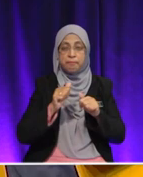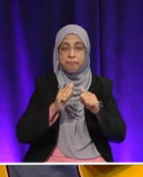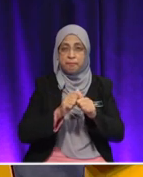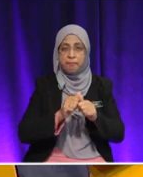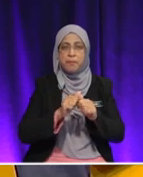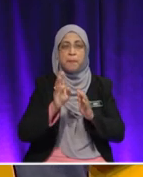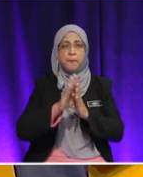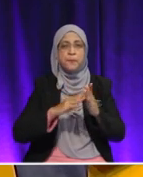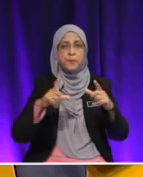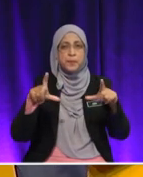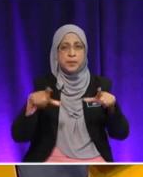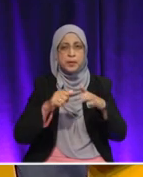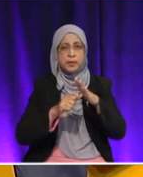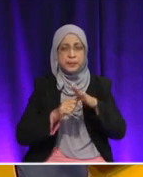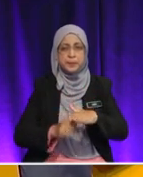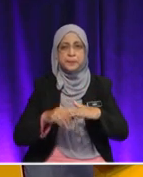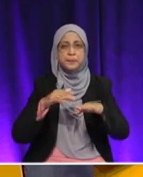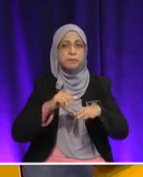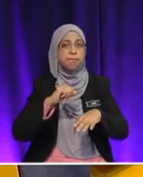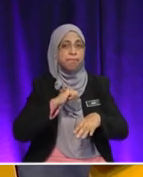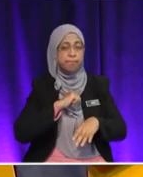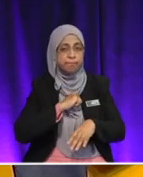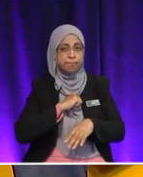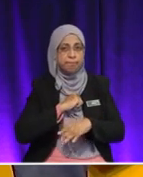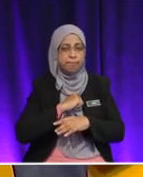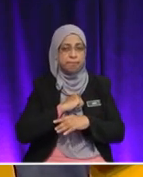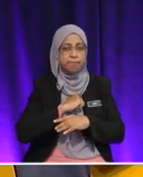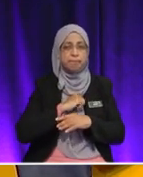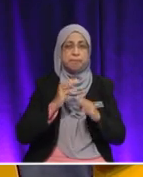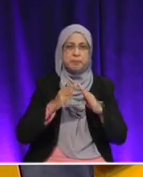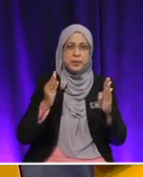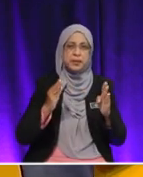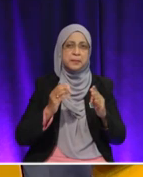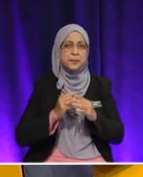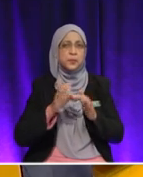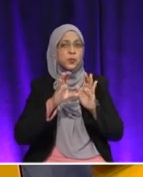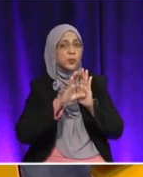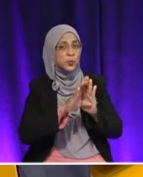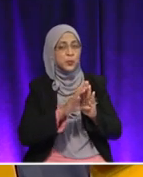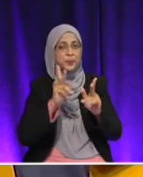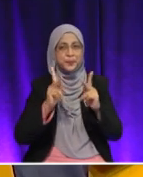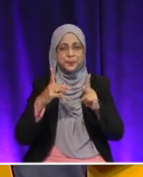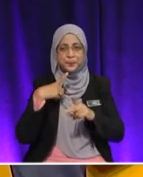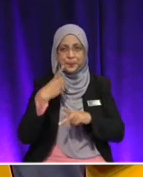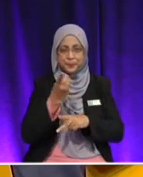apabila kita tidak mengamalkan tanggung jawab contohnya kita melakukan